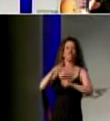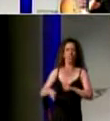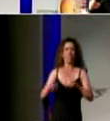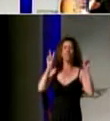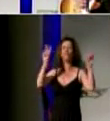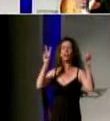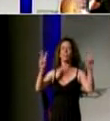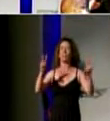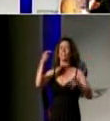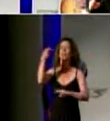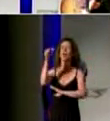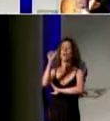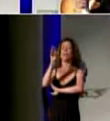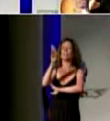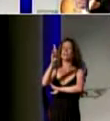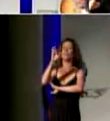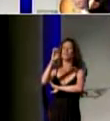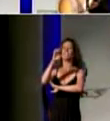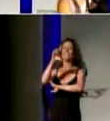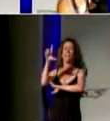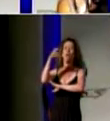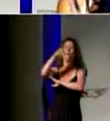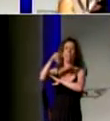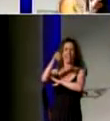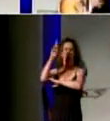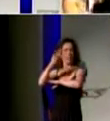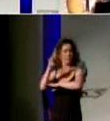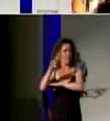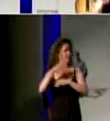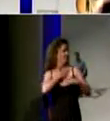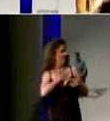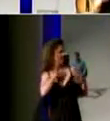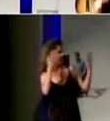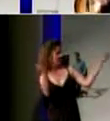en vedette Gabrielle Marion Rivard, qu'on peut applaudir.